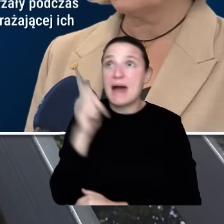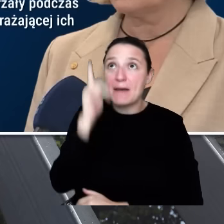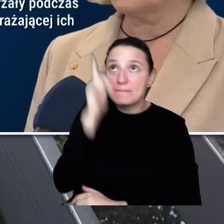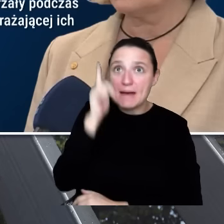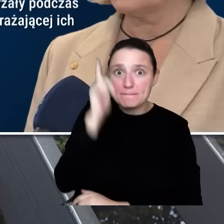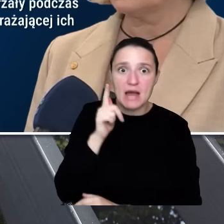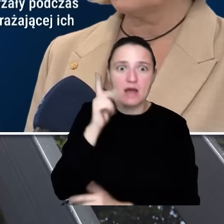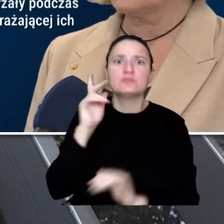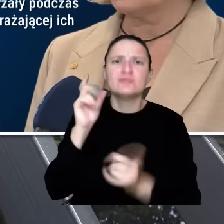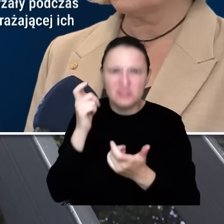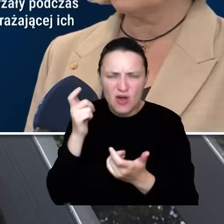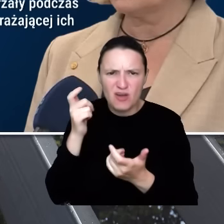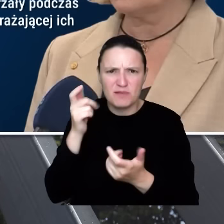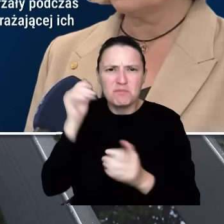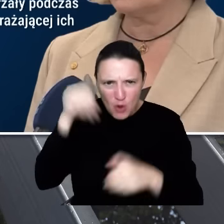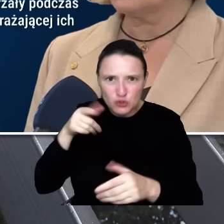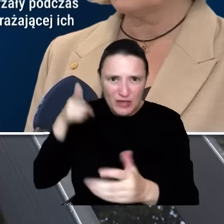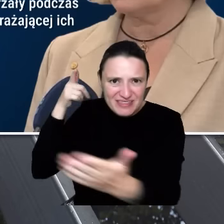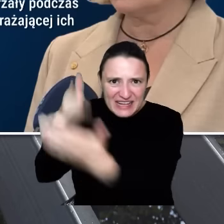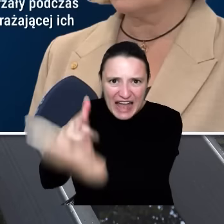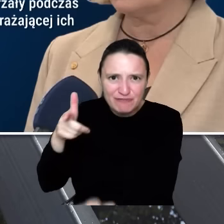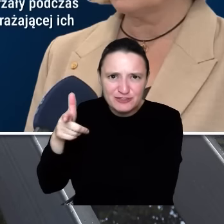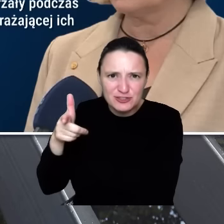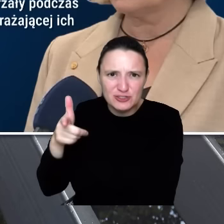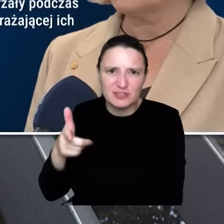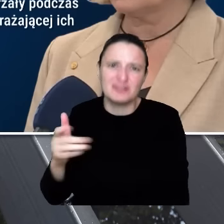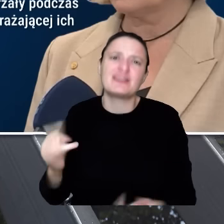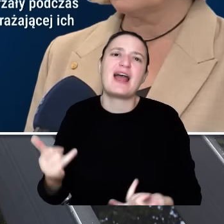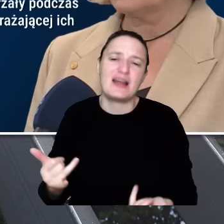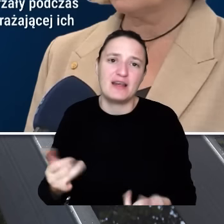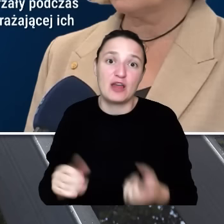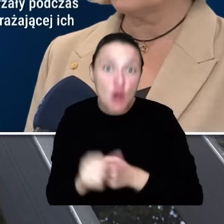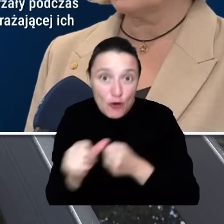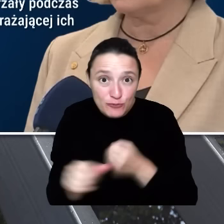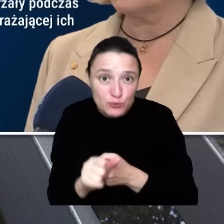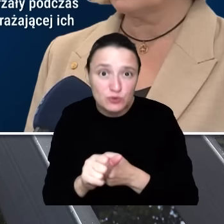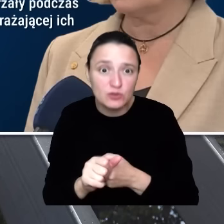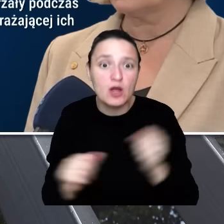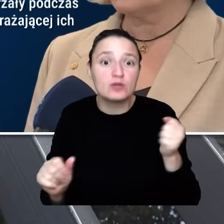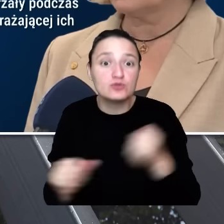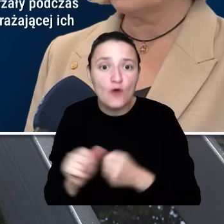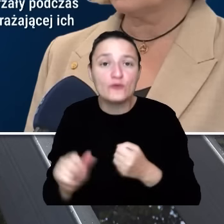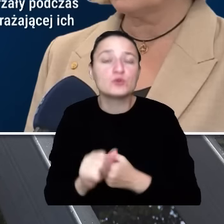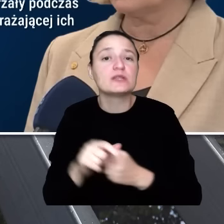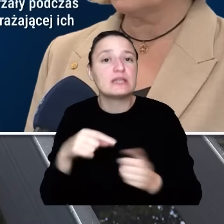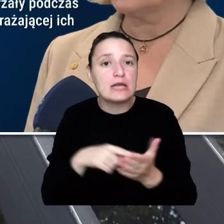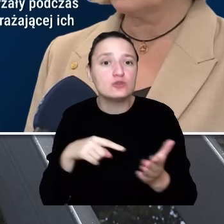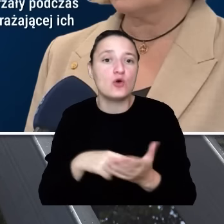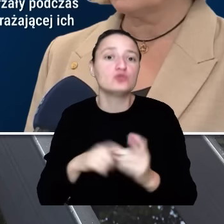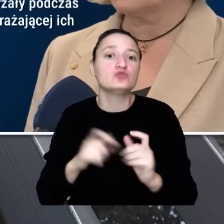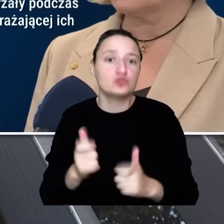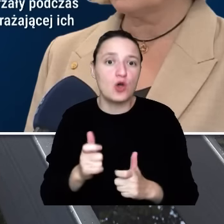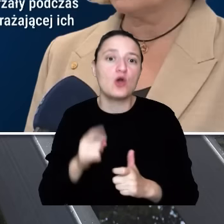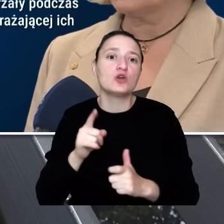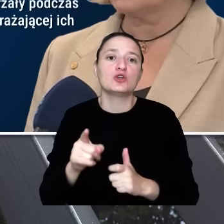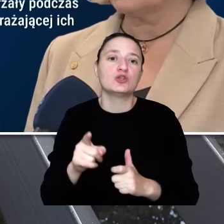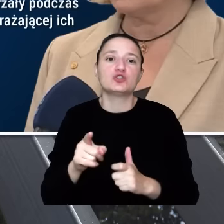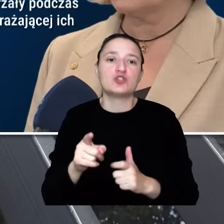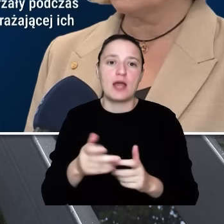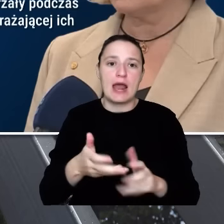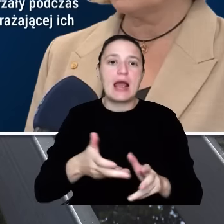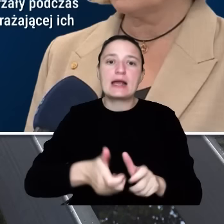może kogoś trafić. A dowodem na to, bo tam były informacje, już podałem w Wizualnej Polsce, dowodem na to miało być to, że oni przełożyli karabiny. No już